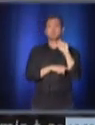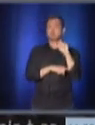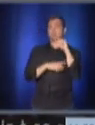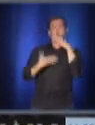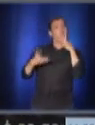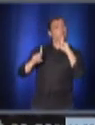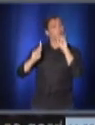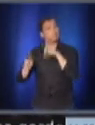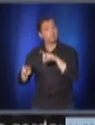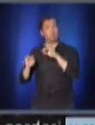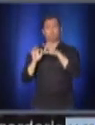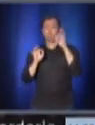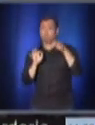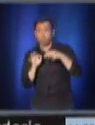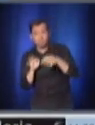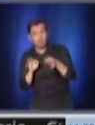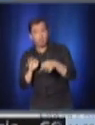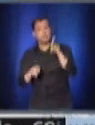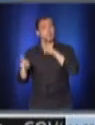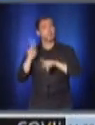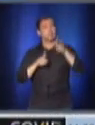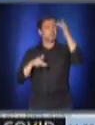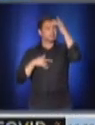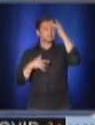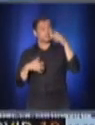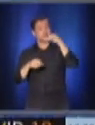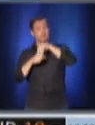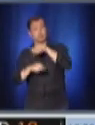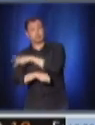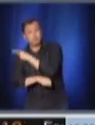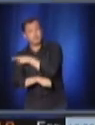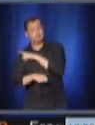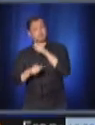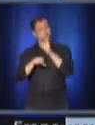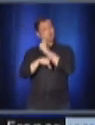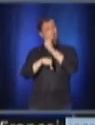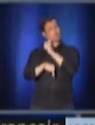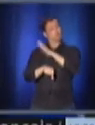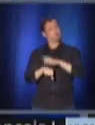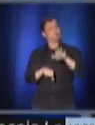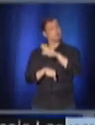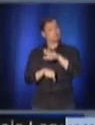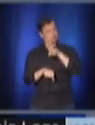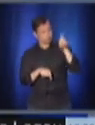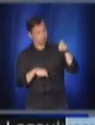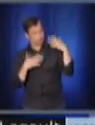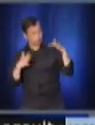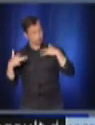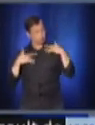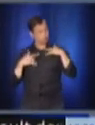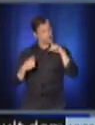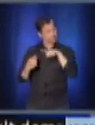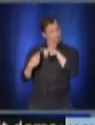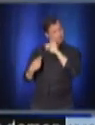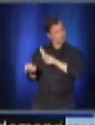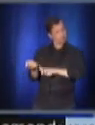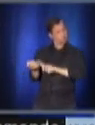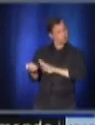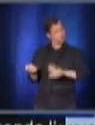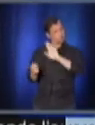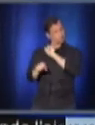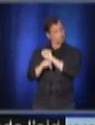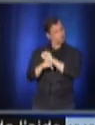attendu 3 fois avant de faire remplacer des infirmières qui faisaient du temps supplémentaire obligatoire. Qu'en est-il?